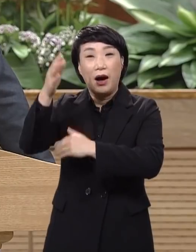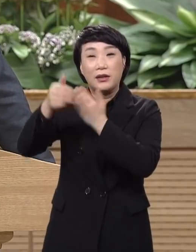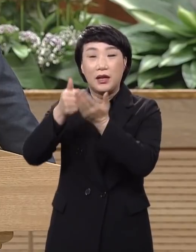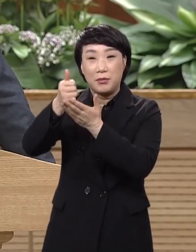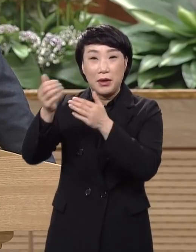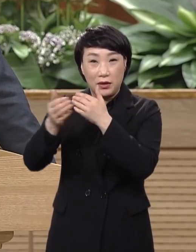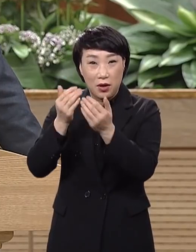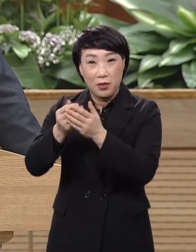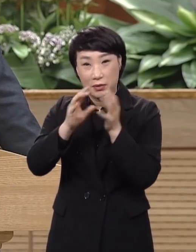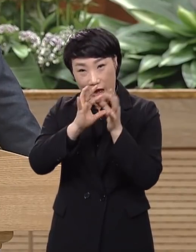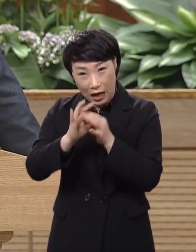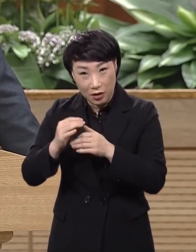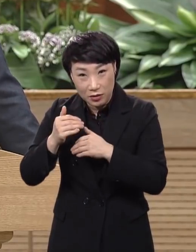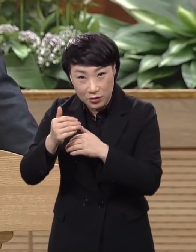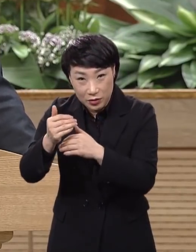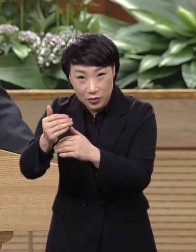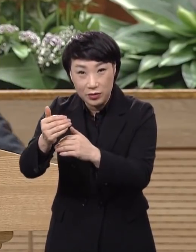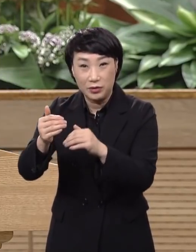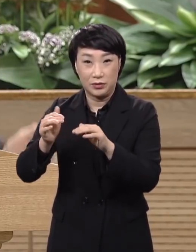경륜을 이루어 가시는